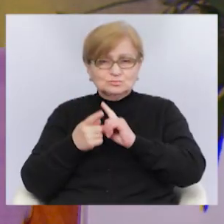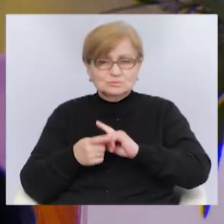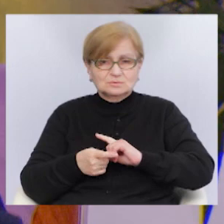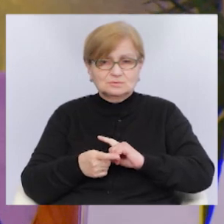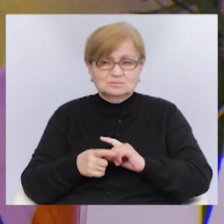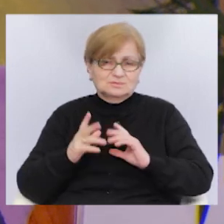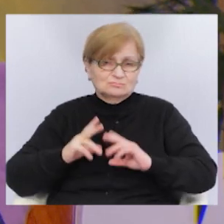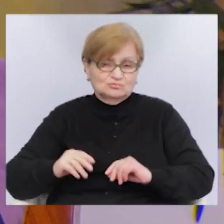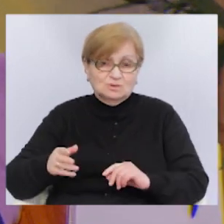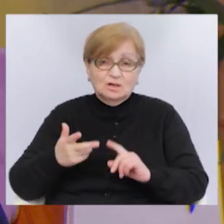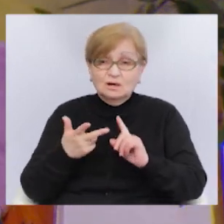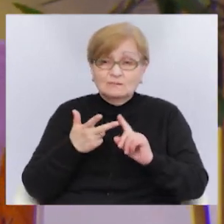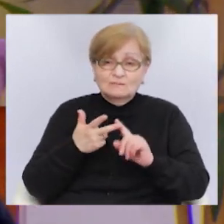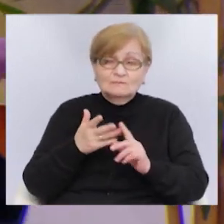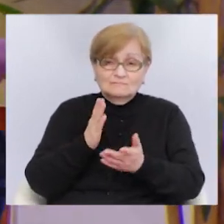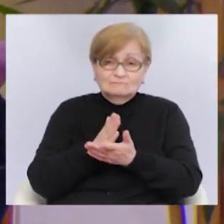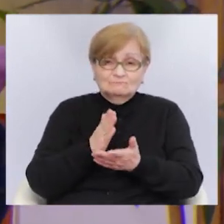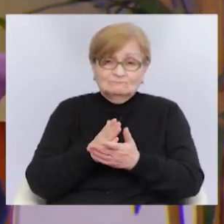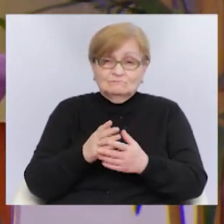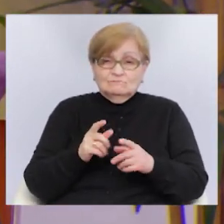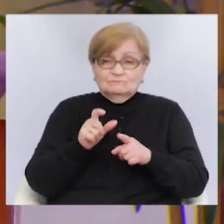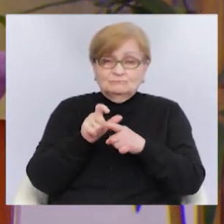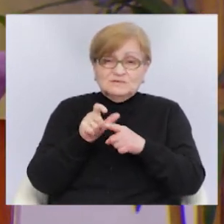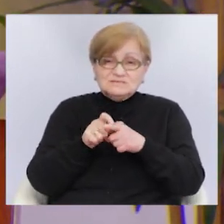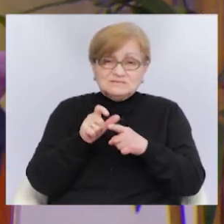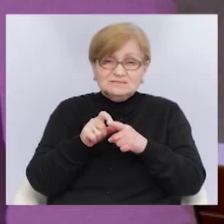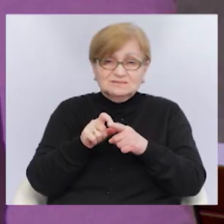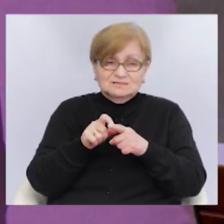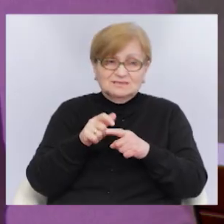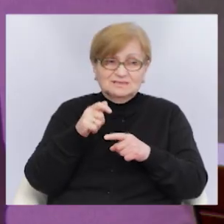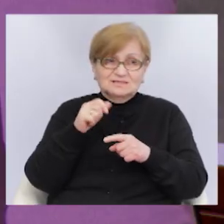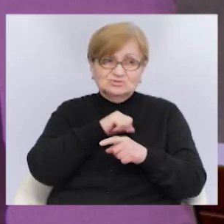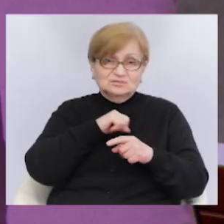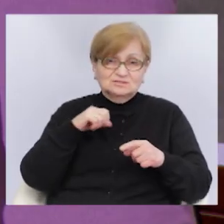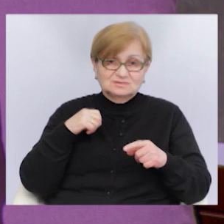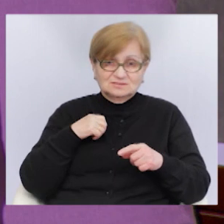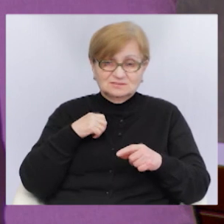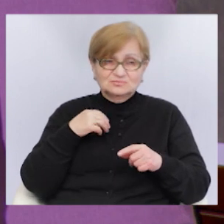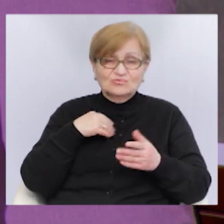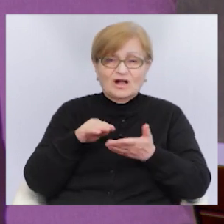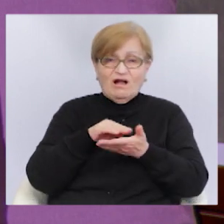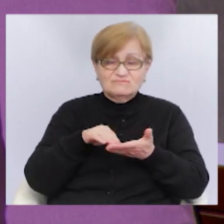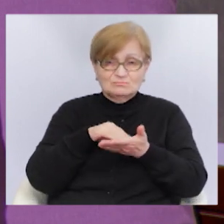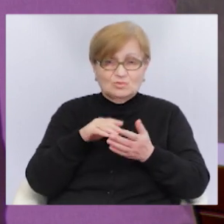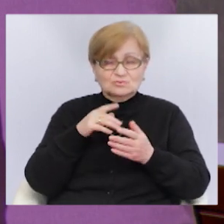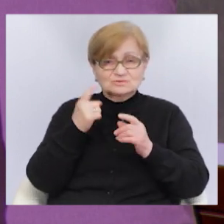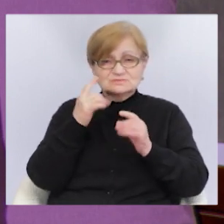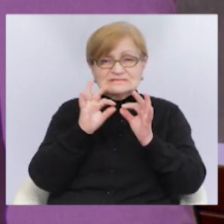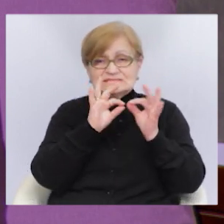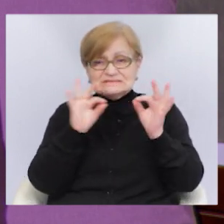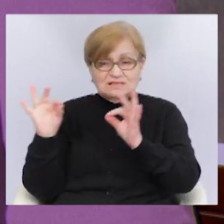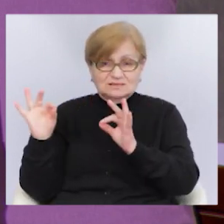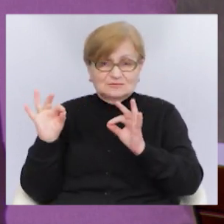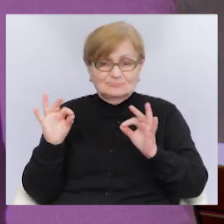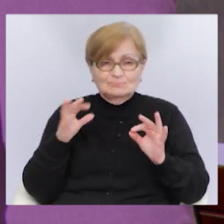და მესამე რასაც ვიტყვი არის კიდევ ეს, რაღაც პატარა ფრაზებს ვიტყვი, რომელიც კარგი იქნება თუ გამომეორებთ ხოლმე ჩვენ საკუთარი თავისთვის.